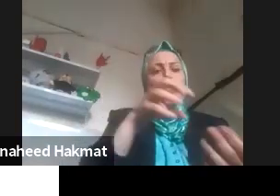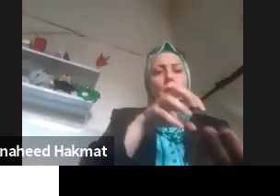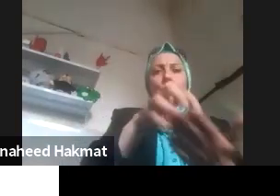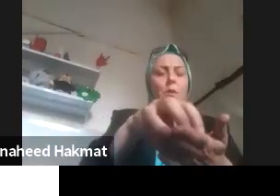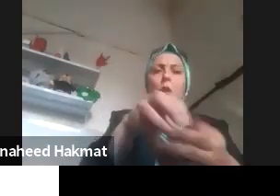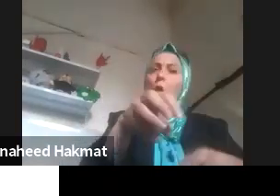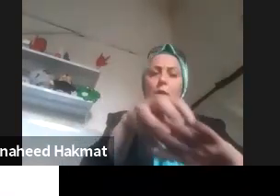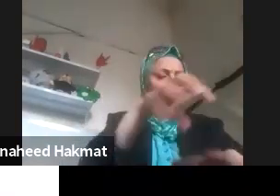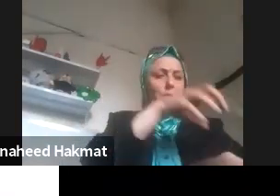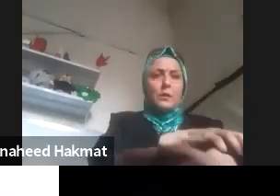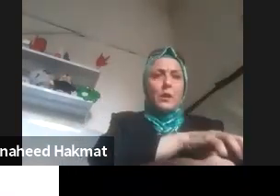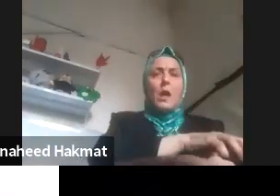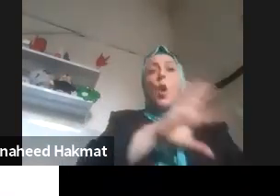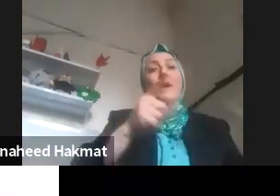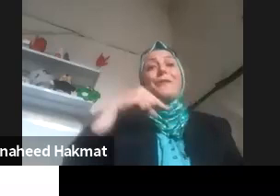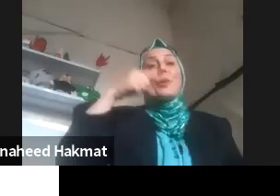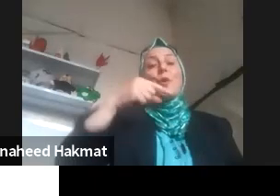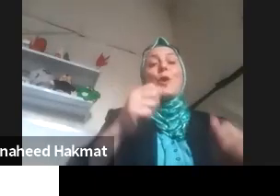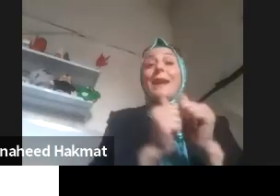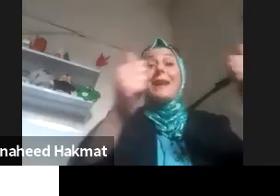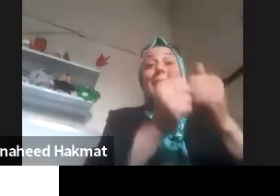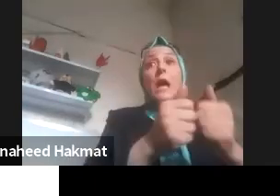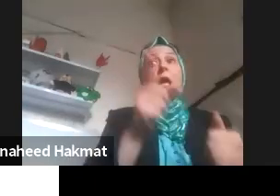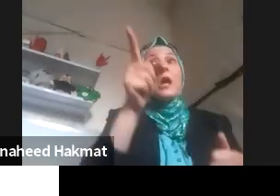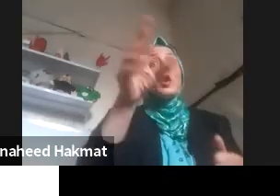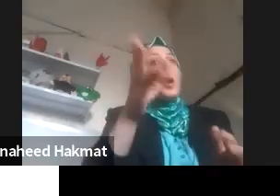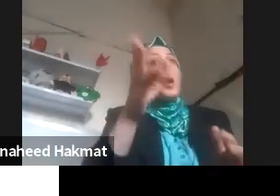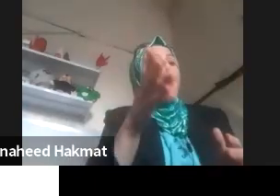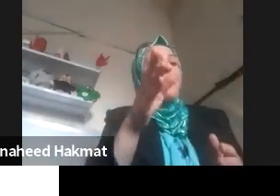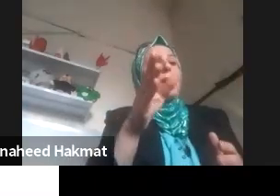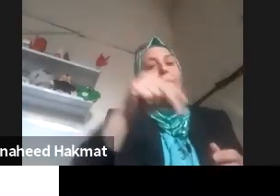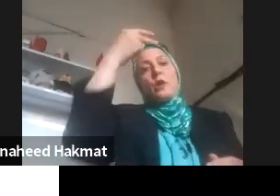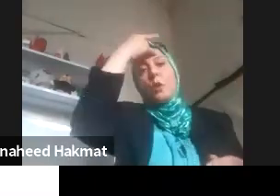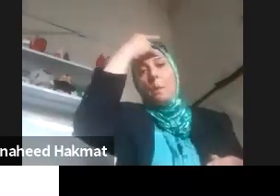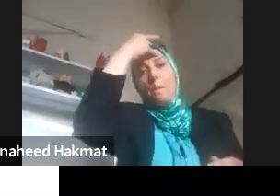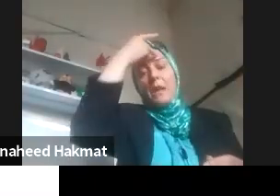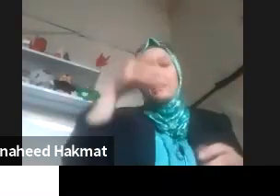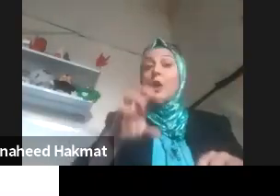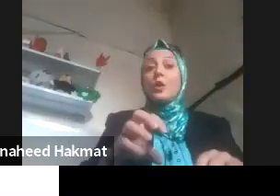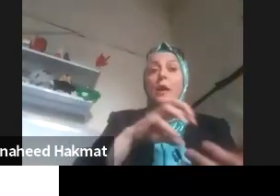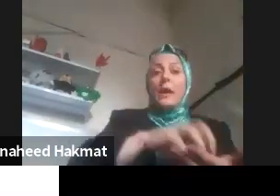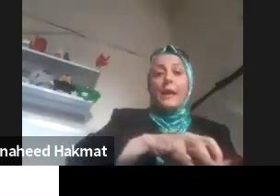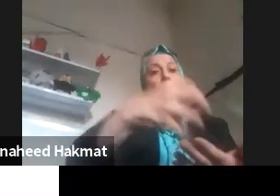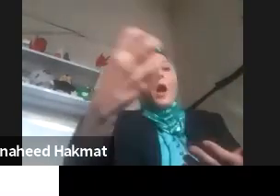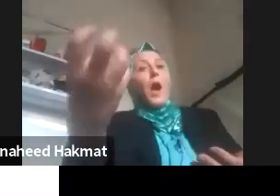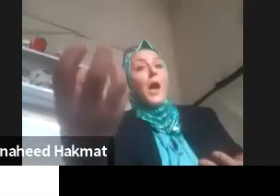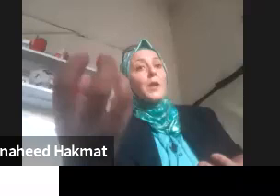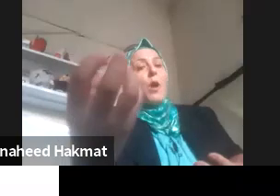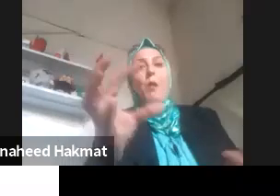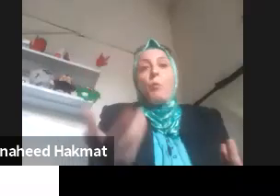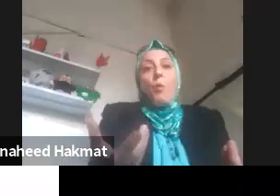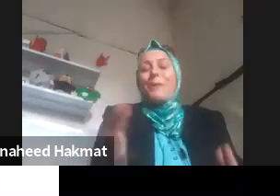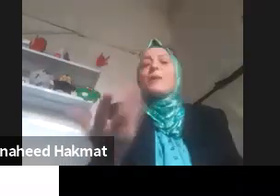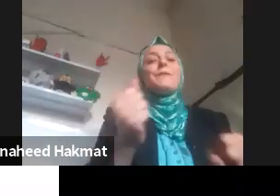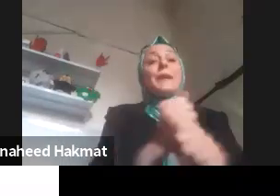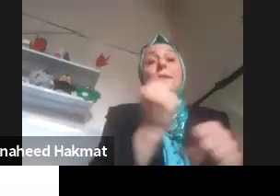يكونوا فيها أفراد أكثر عرضة إنهم يتضرروا من أي عدوى بهذا الاتجاه. كيف نتعامل مع القضايا بسرية